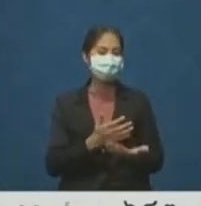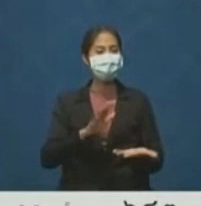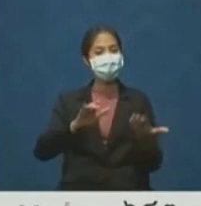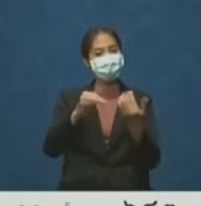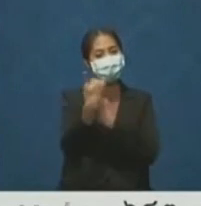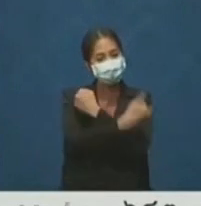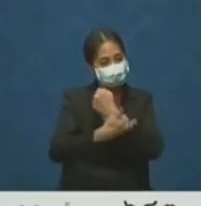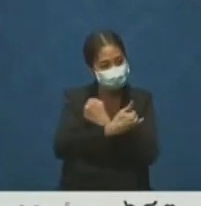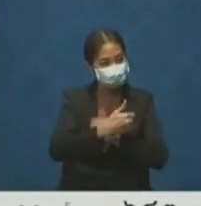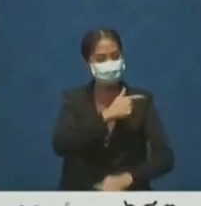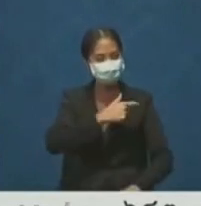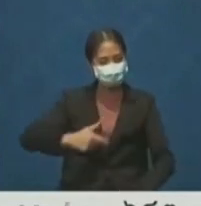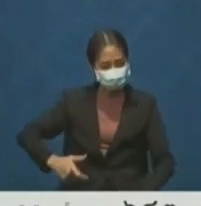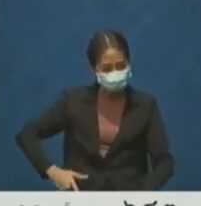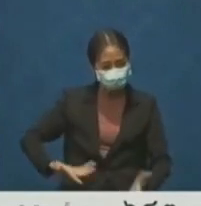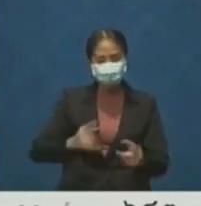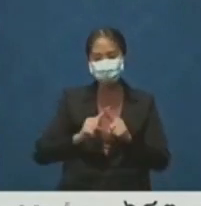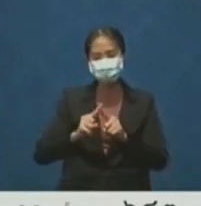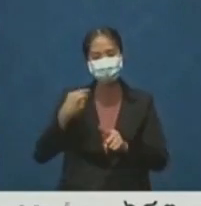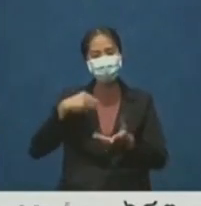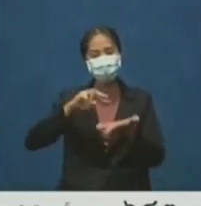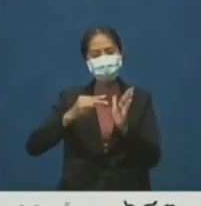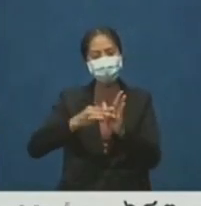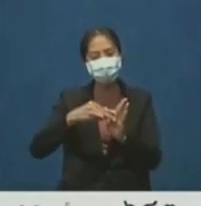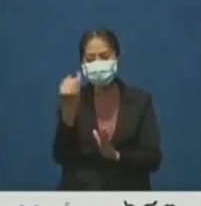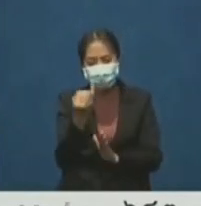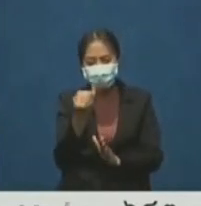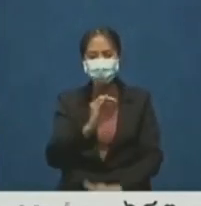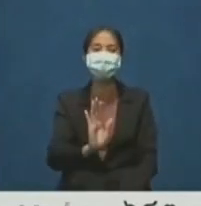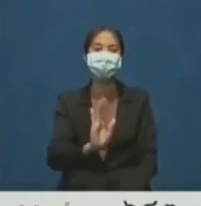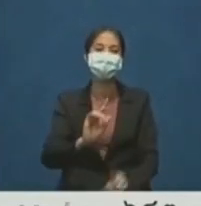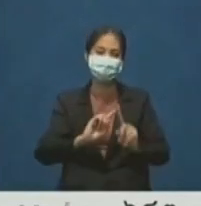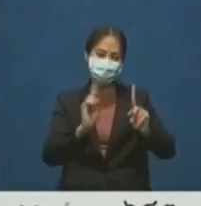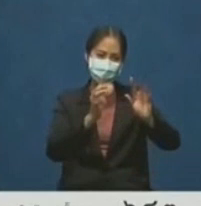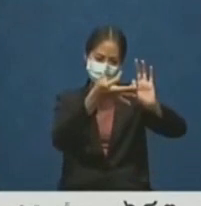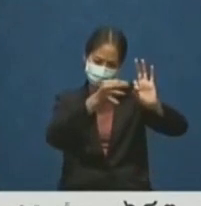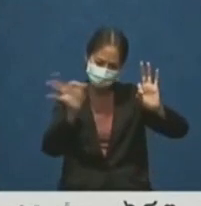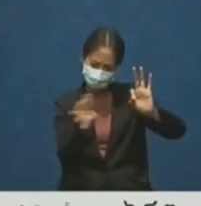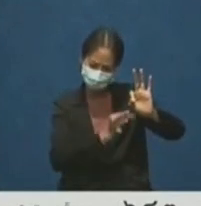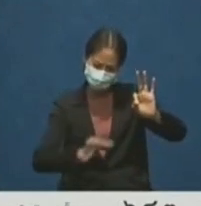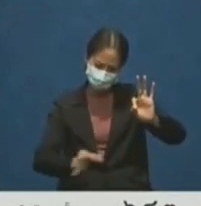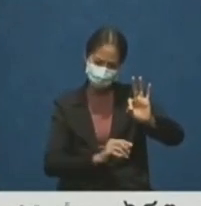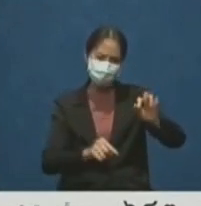ติศาสตร์กษัตริย์หรือรักษาผลประโยชน์ให้ส่วนรวมเป็นเรื่องไม่ดีนะครับแต่การเขียนแบบ